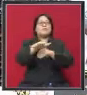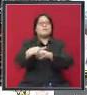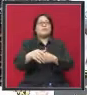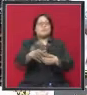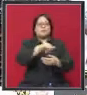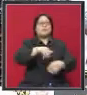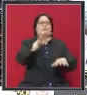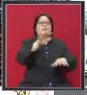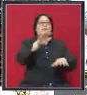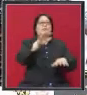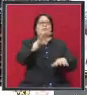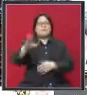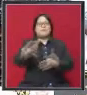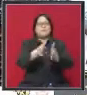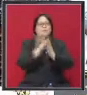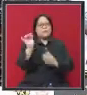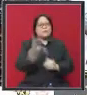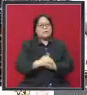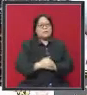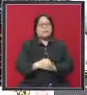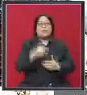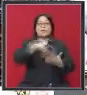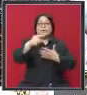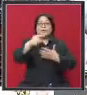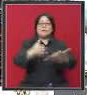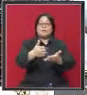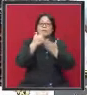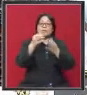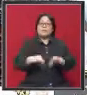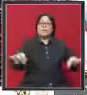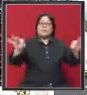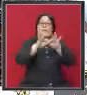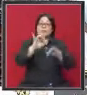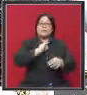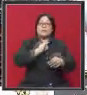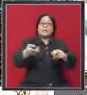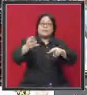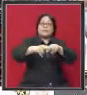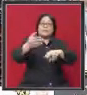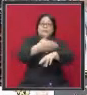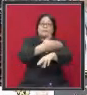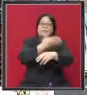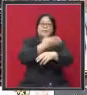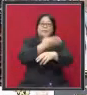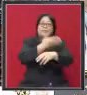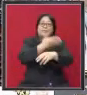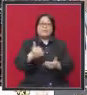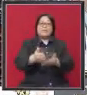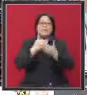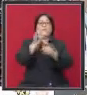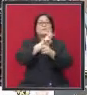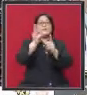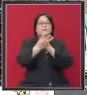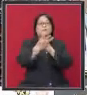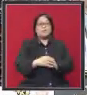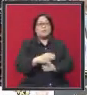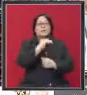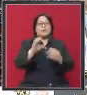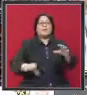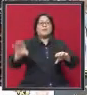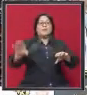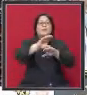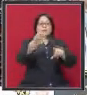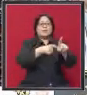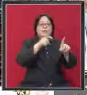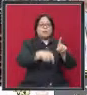oleh ramai yang berhormat di sini. Antara bantuan utamanya yang sudah telah yang ditambahbaik yang saya sebut tadi adalah bantuan kebajikan dan